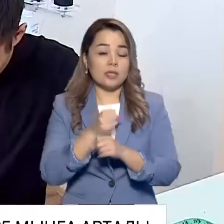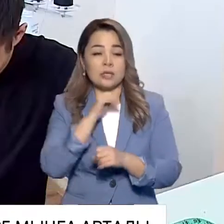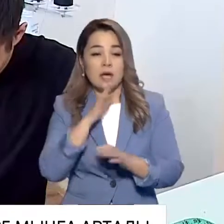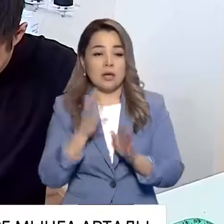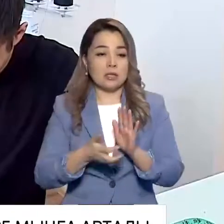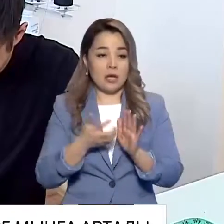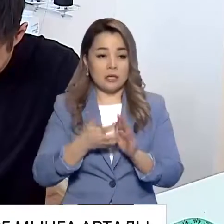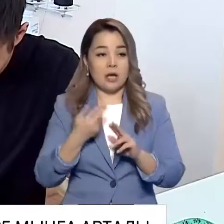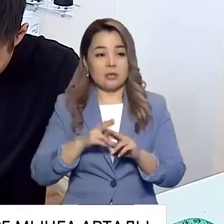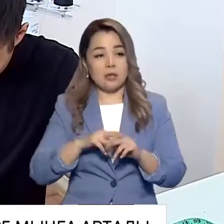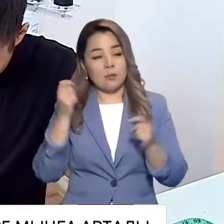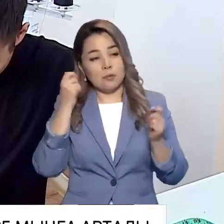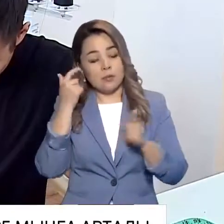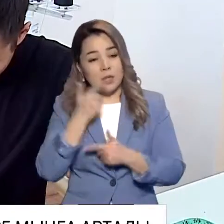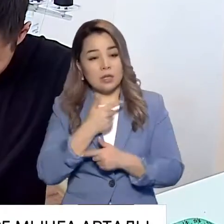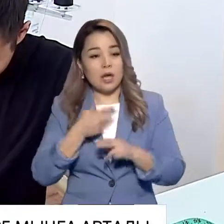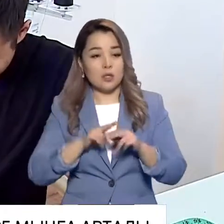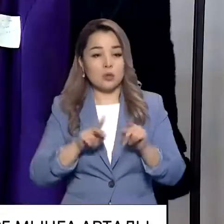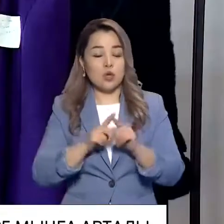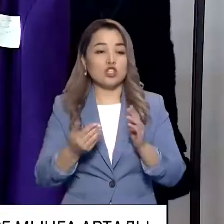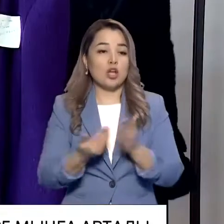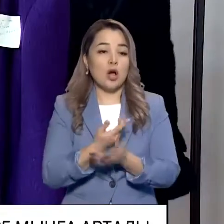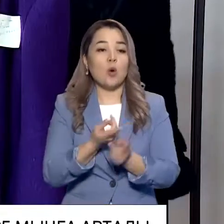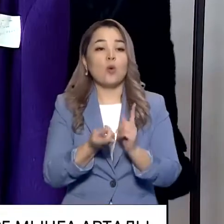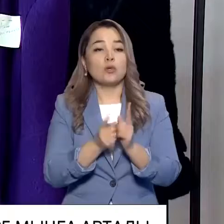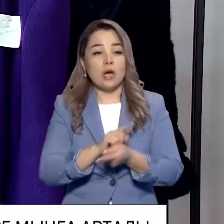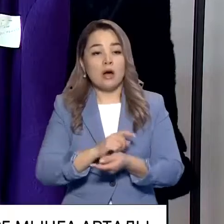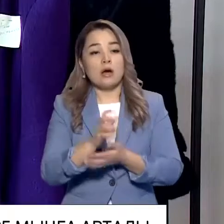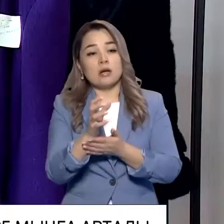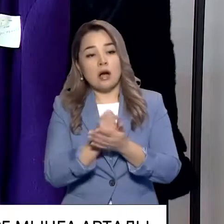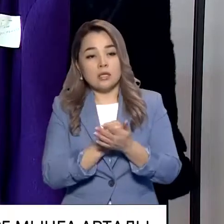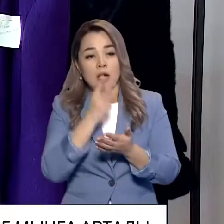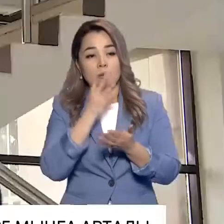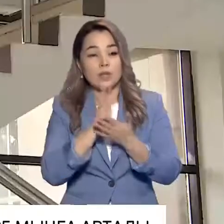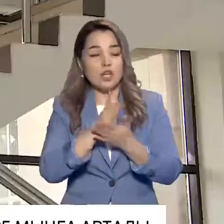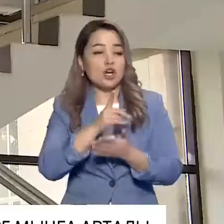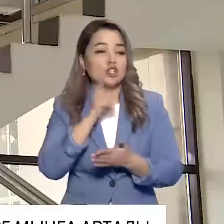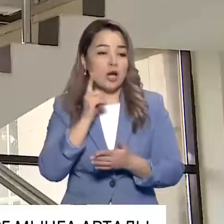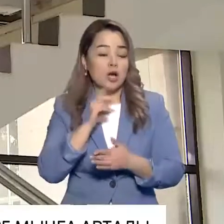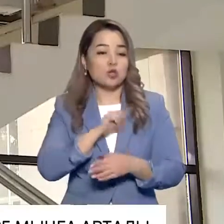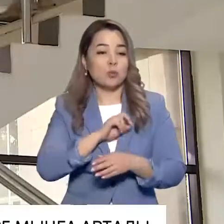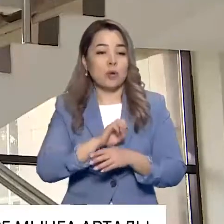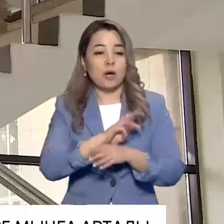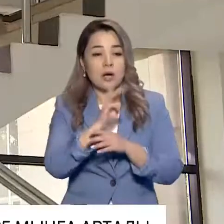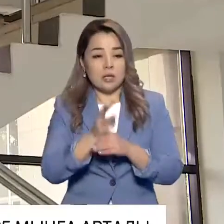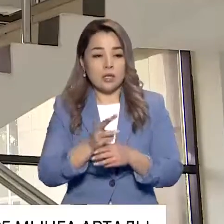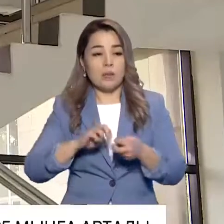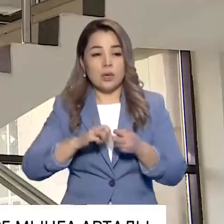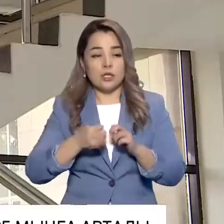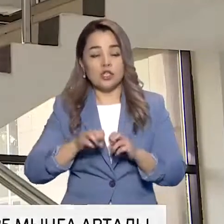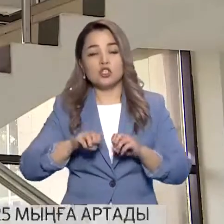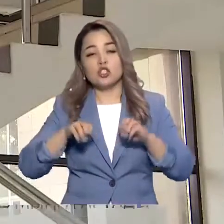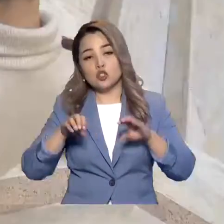тапшы. Сондықтан білім саласындағы жаңа өзгерістер білікті кадр дайындауға, жастарды жұмыспен қамту мәселесін